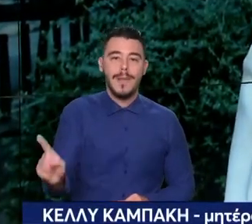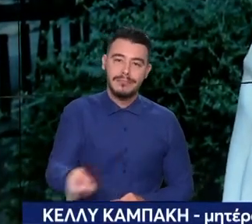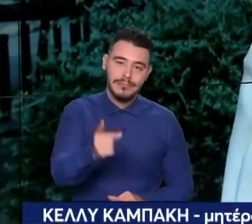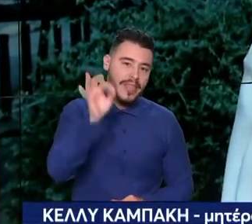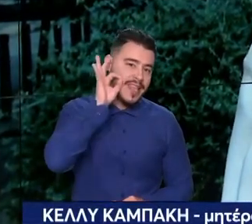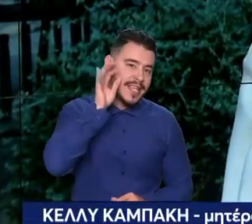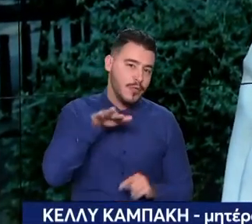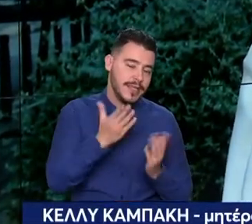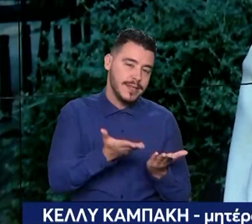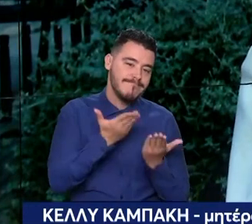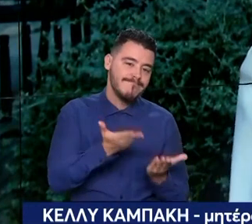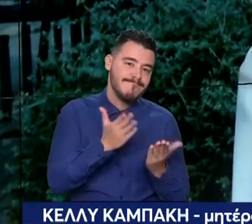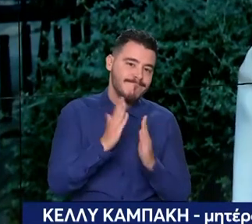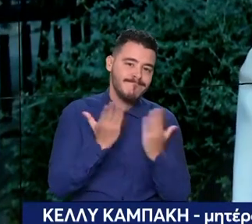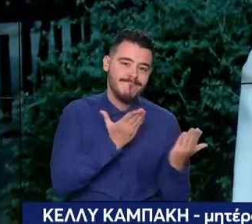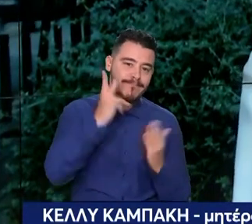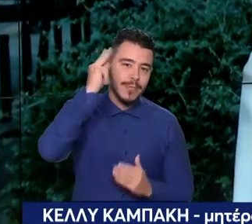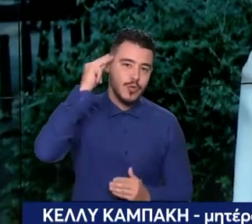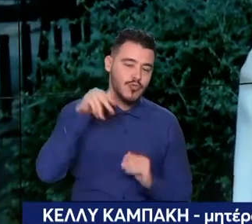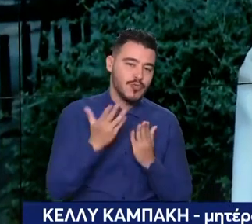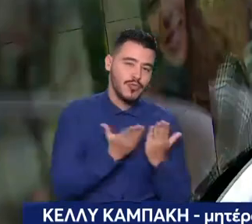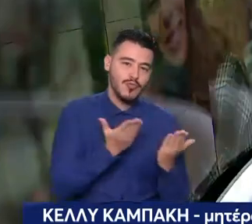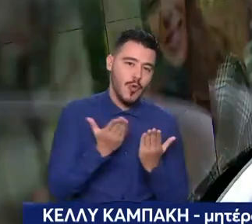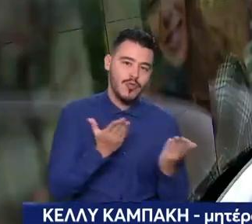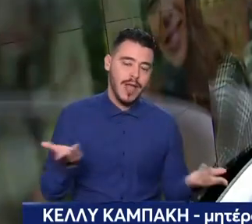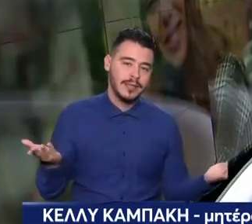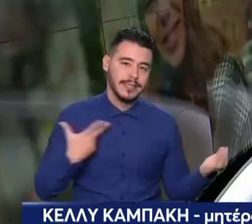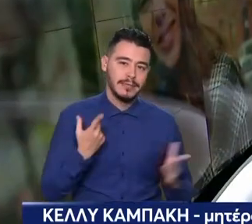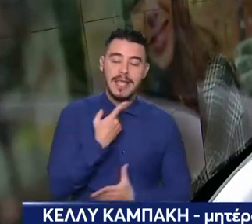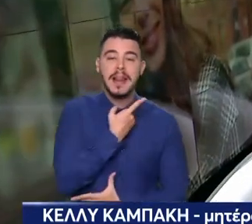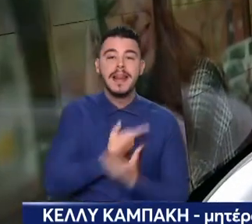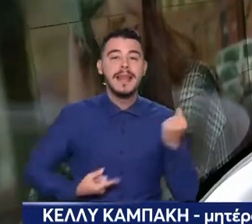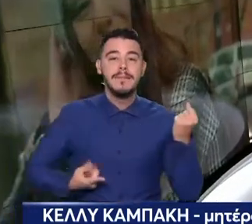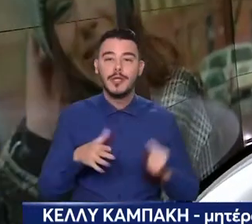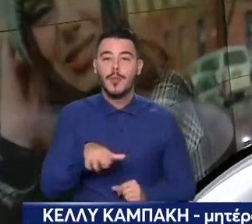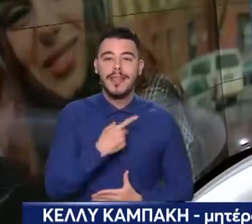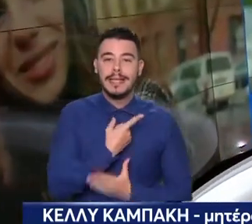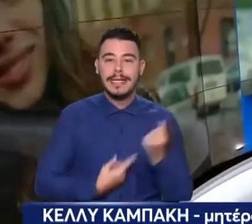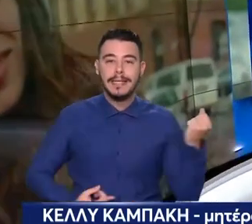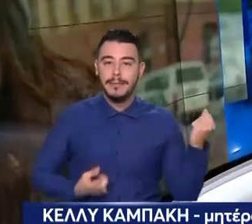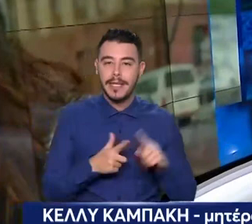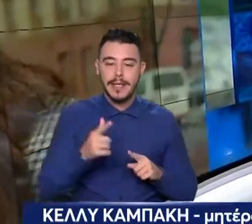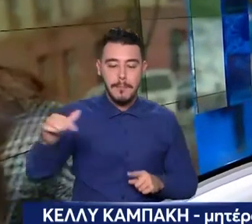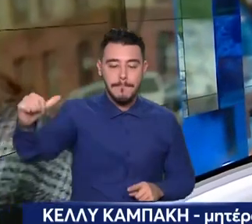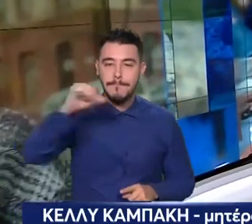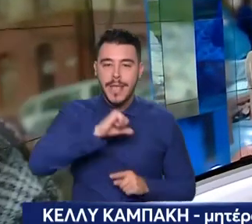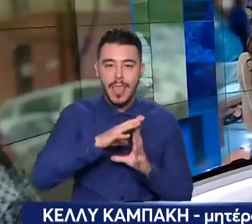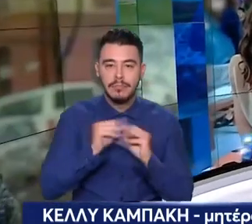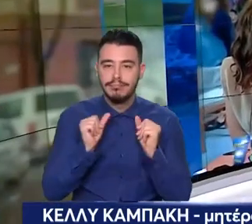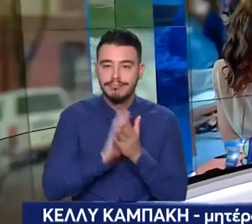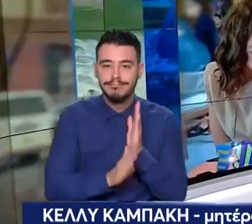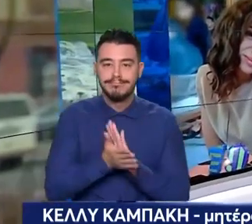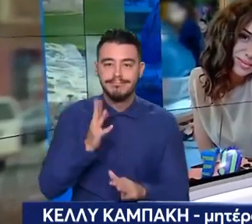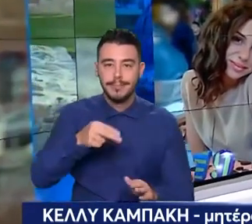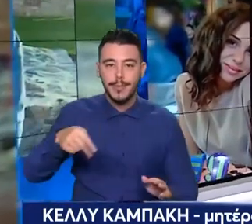που αυτό κουβαλάει, με τη στέρηση του ίδιου του παιδιού σου πρώτα απ' όλα. Και δεν το πήρε πίσω ποτέ. Είναι πάρα πολύ σκληρό. Πάρα